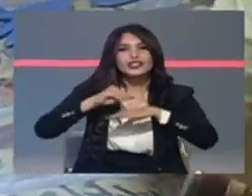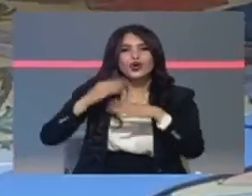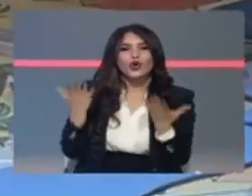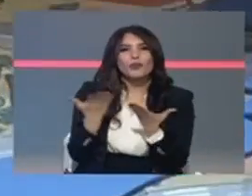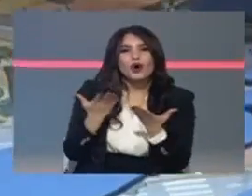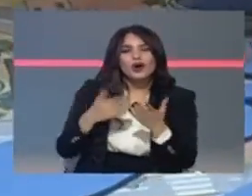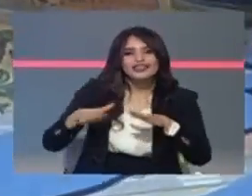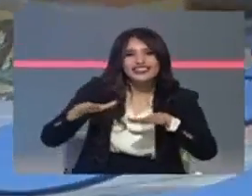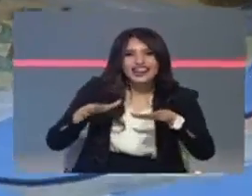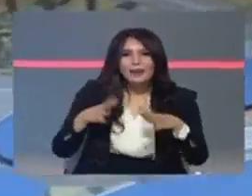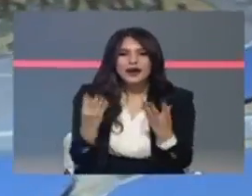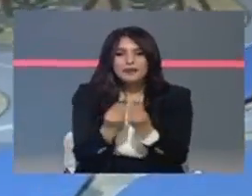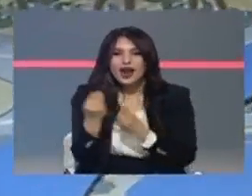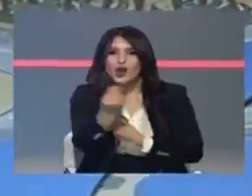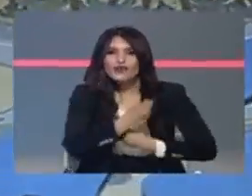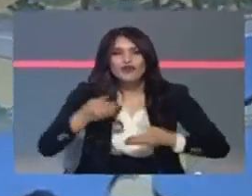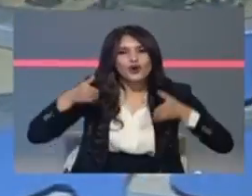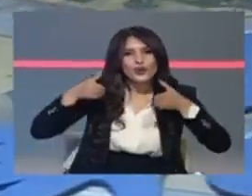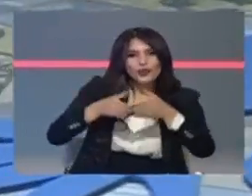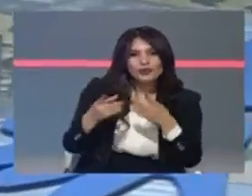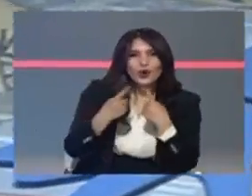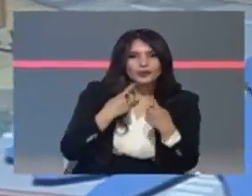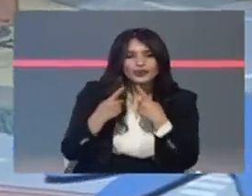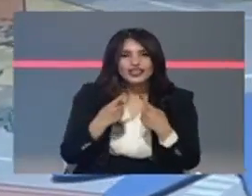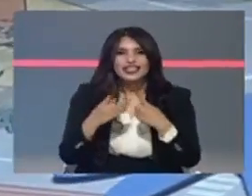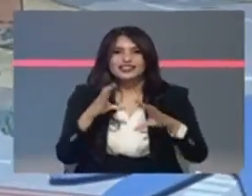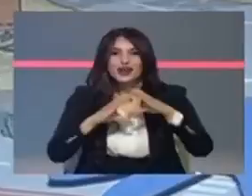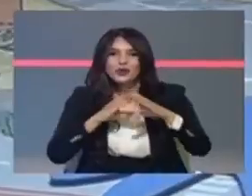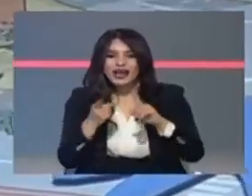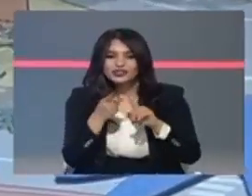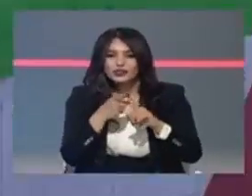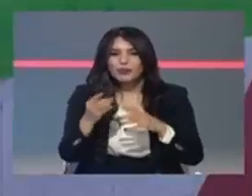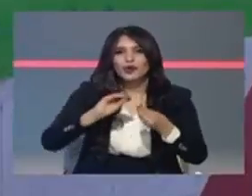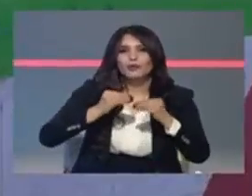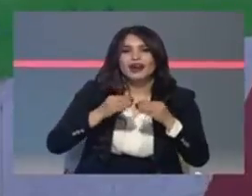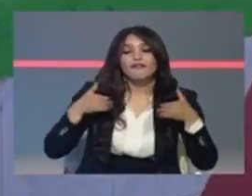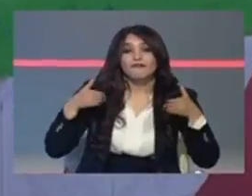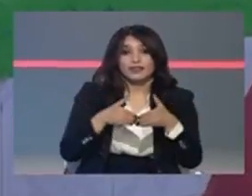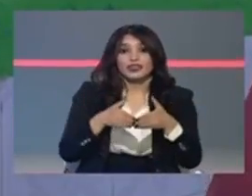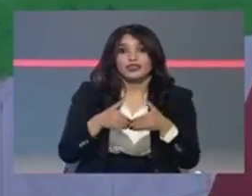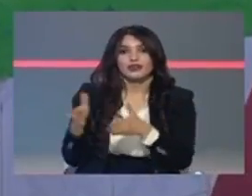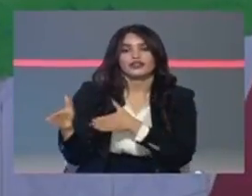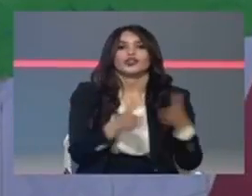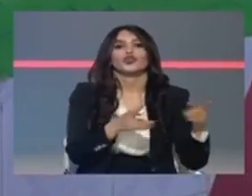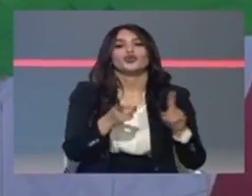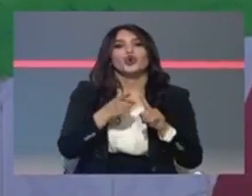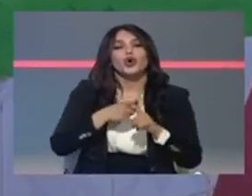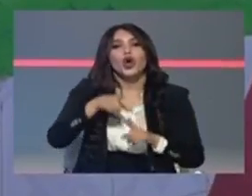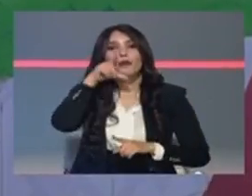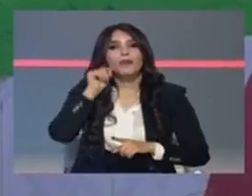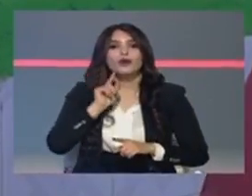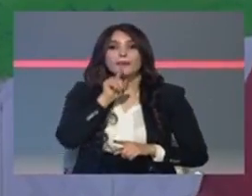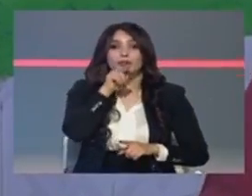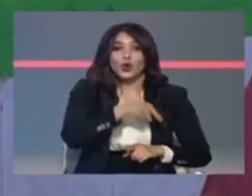اللازمه تعاضدهم في محاوله التواصل مع ابنائهم من المصابين بالتوحد. لي بارون بما انهم مجبورين باش يقعدوا في